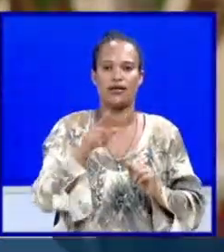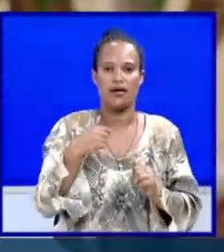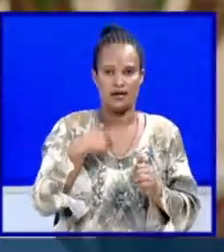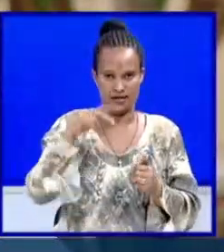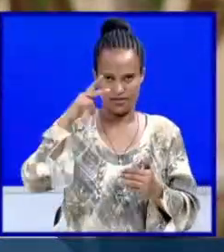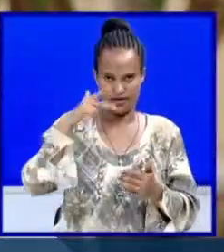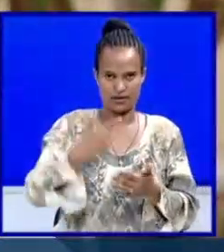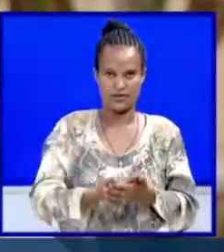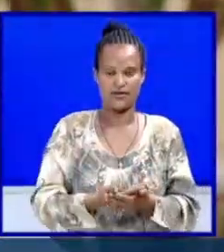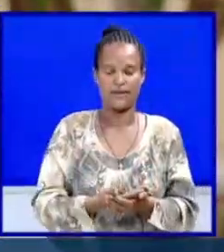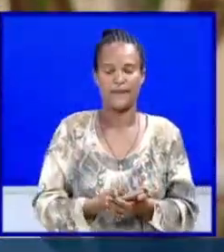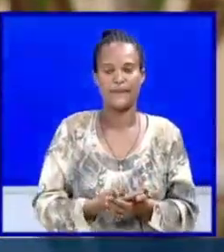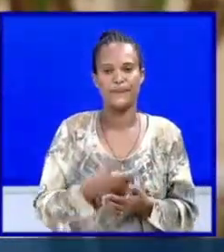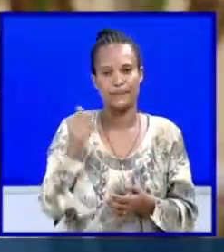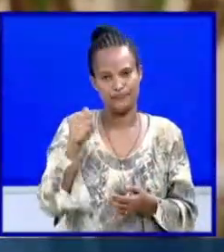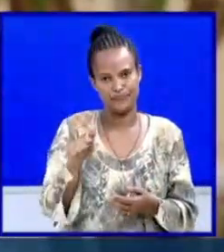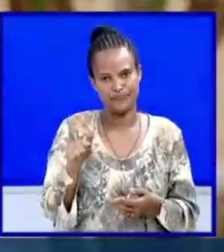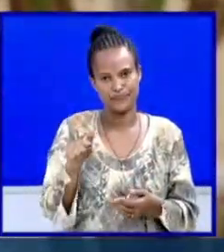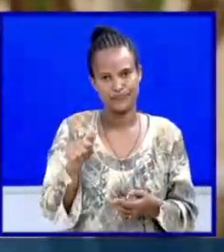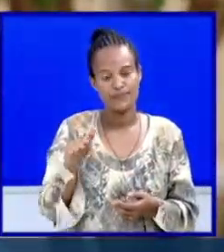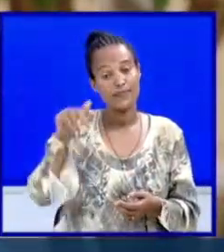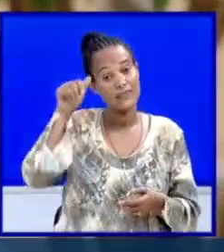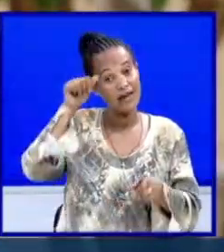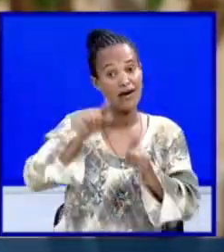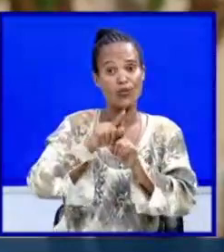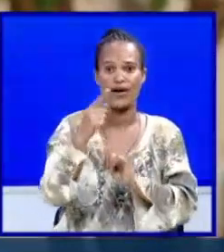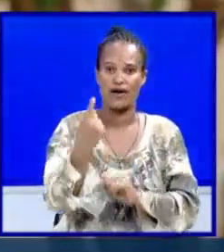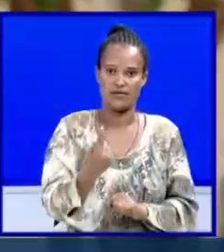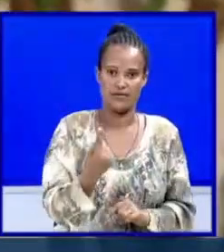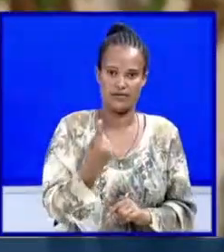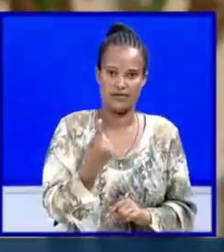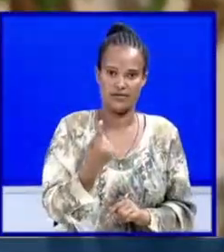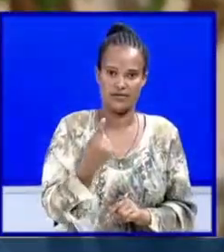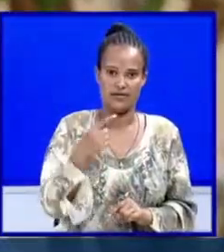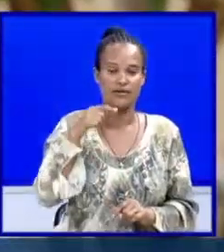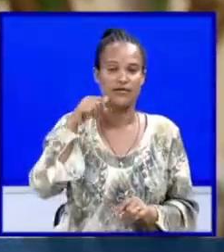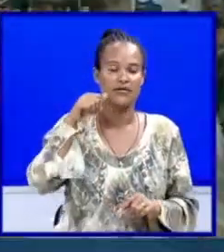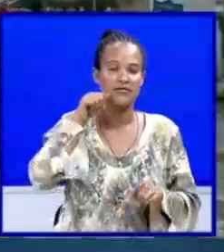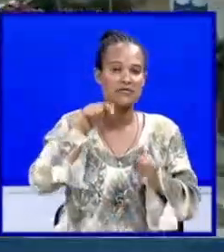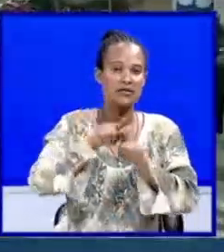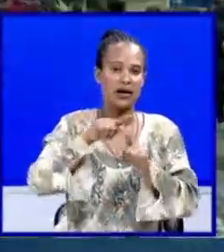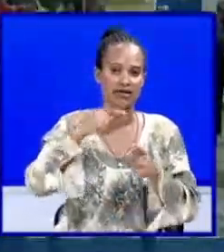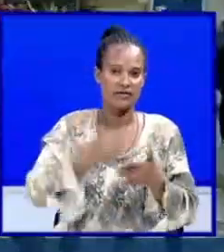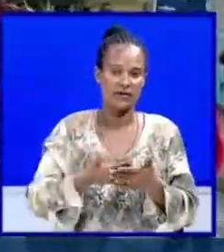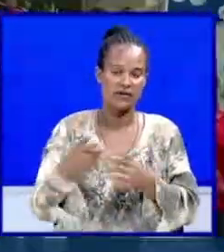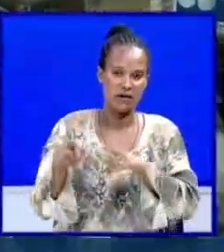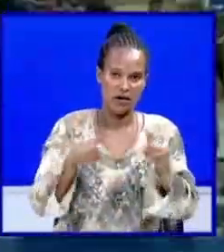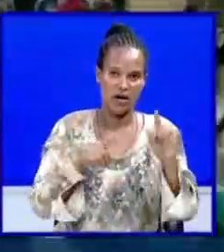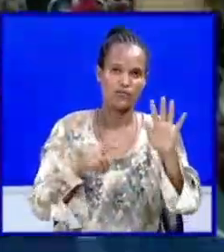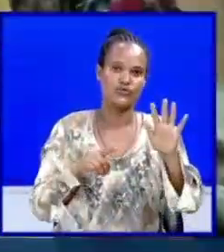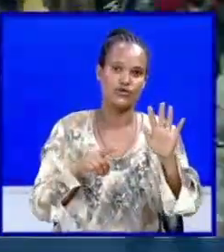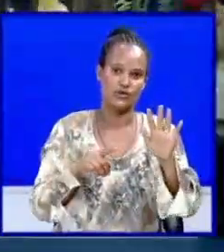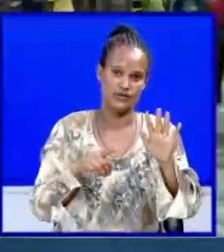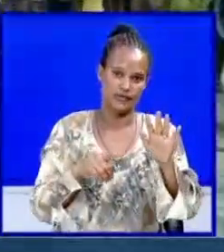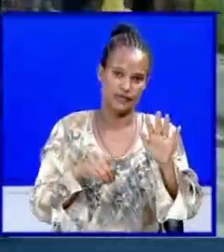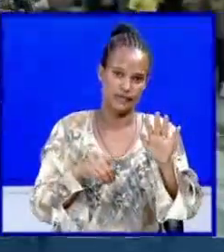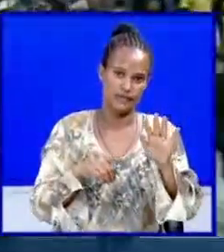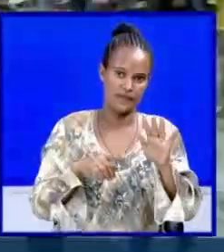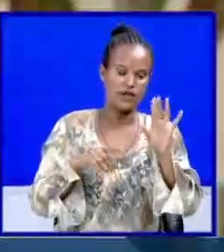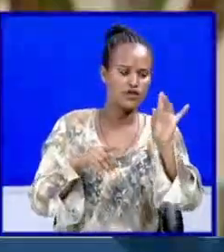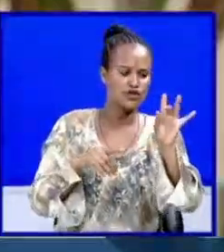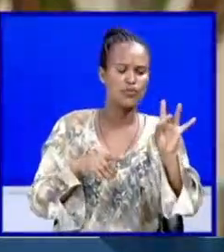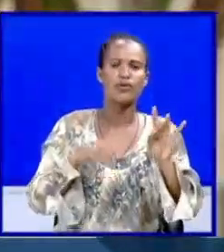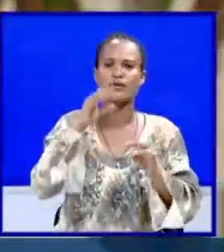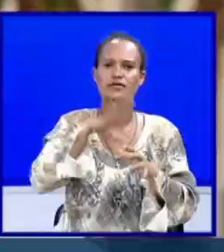3 ናይ ሓወይ 1 ደቂ ሓፍተይ ከዓ 5 8